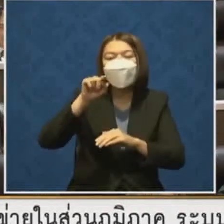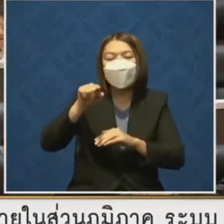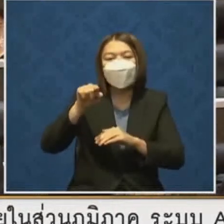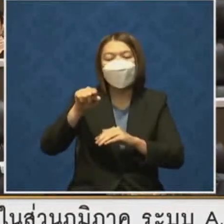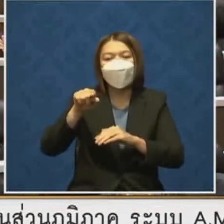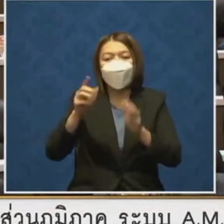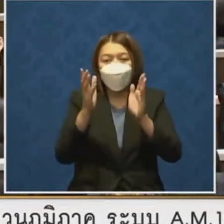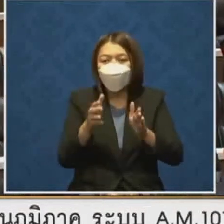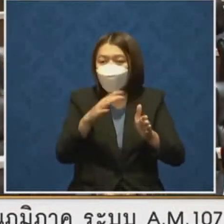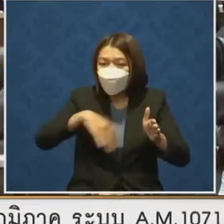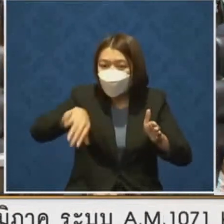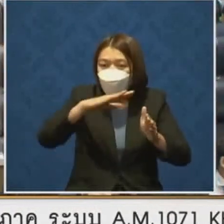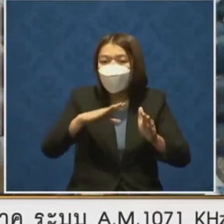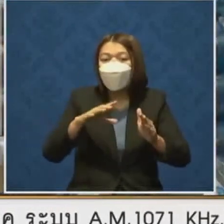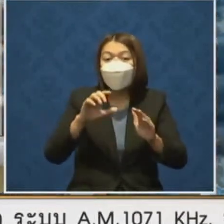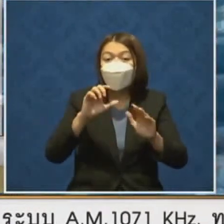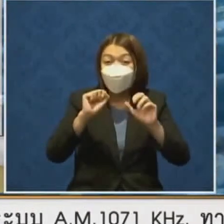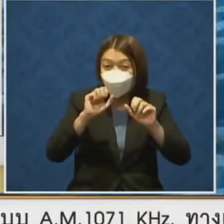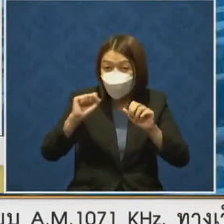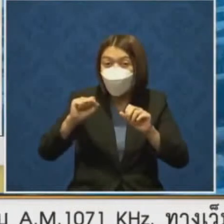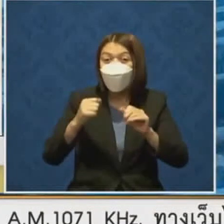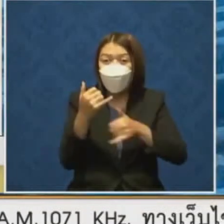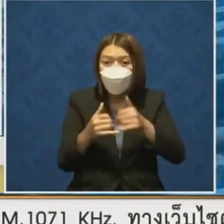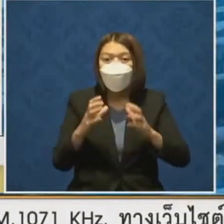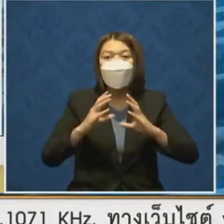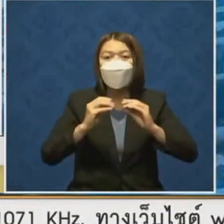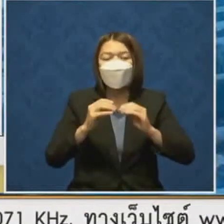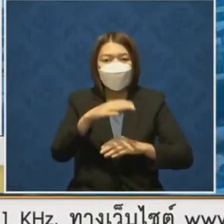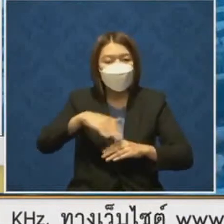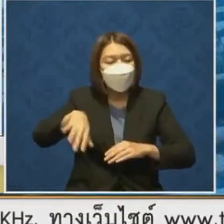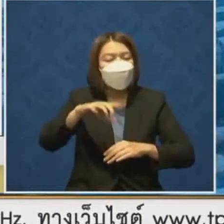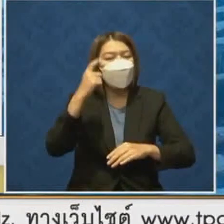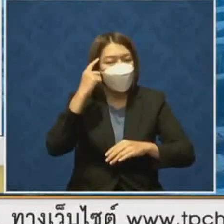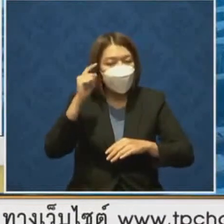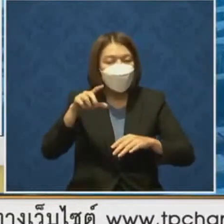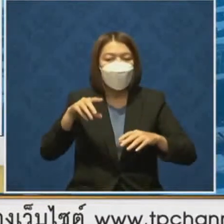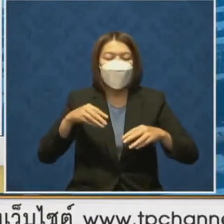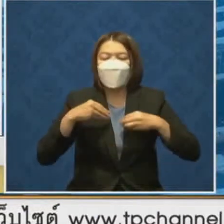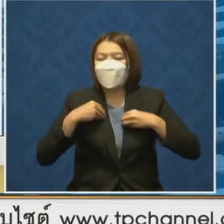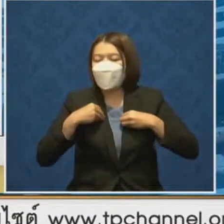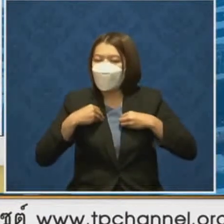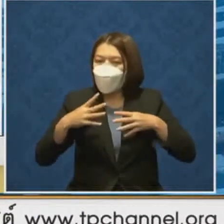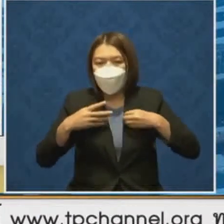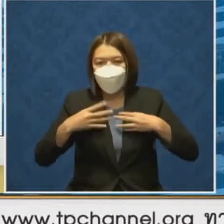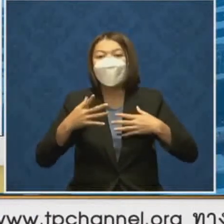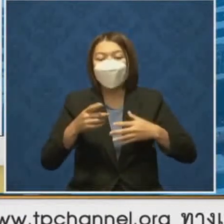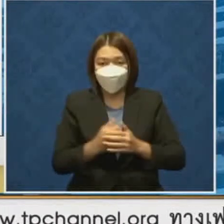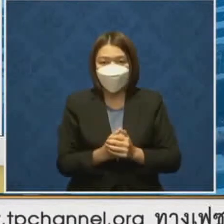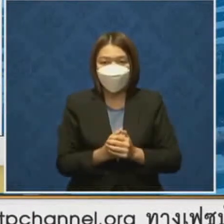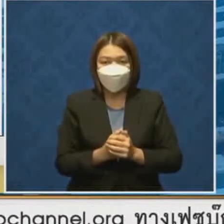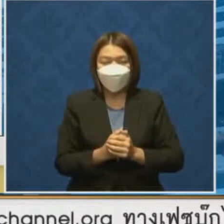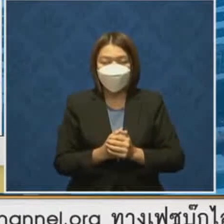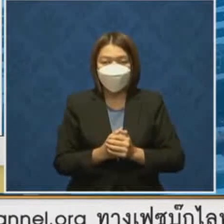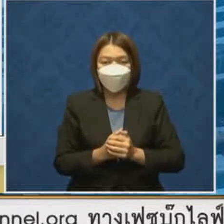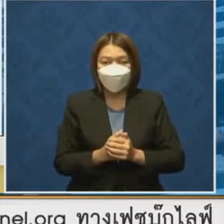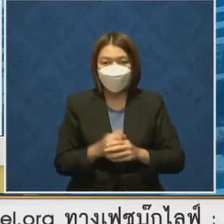ือไม่ใส่ใจไม่ดูแลบรรดาพวกสสแล้วที่จริงก็คือเหนียวด้วยหนืดด้วยน